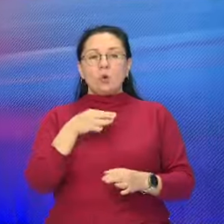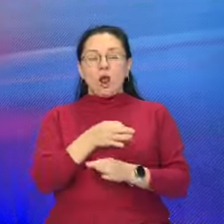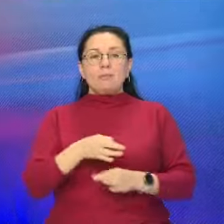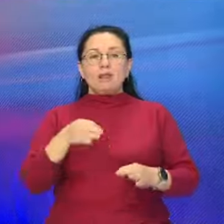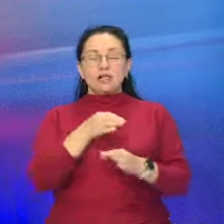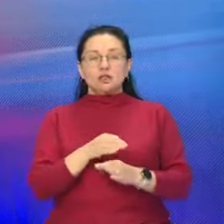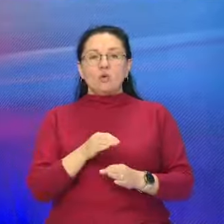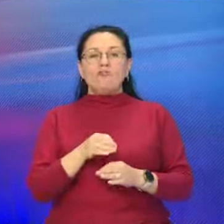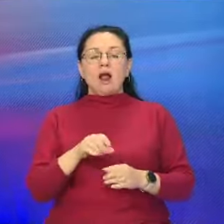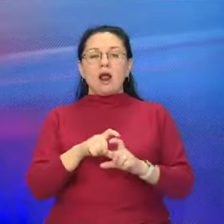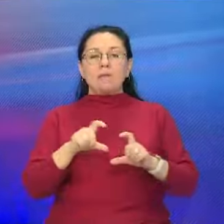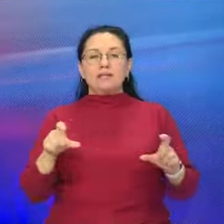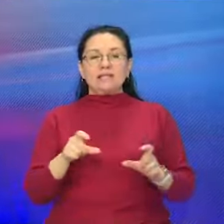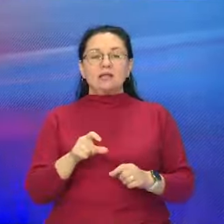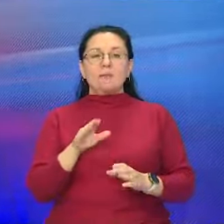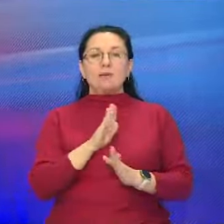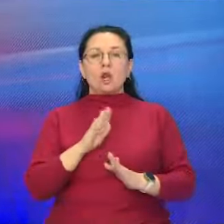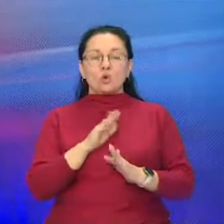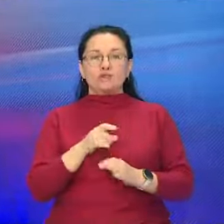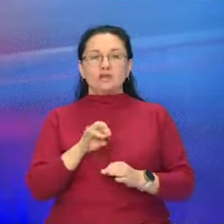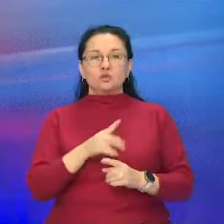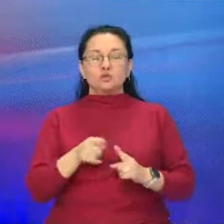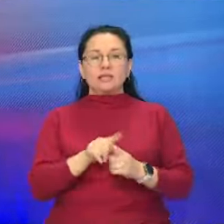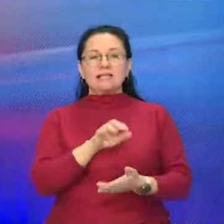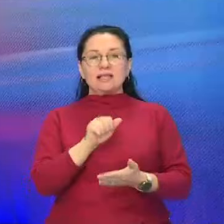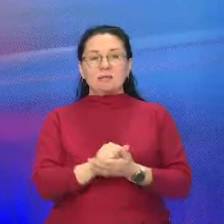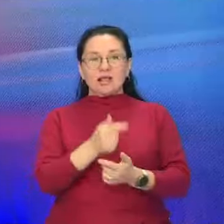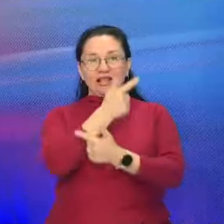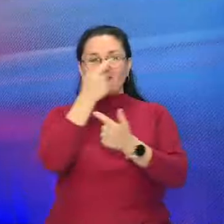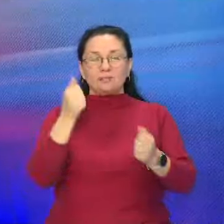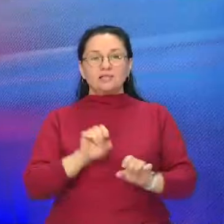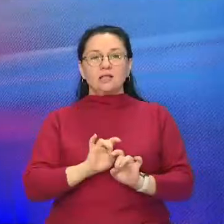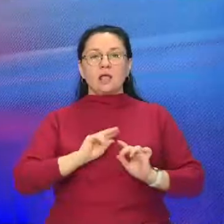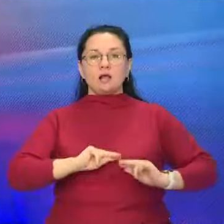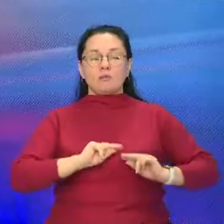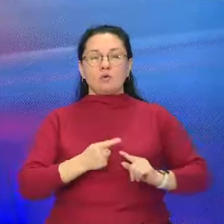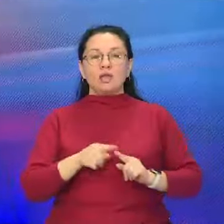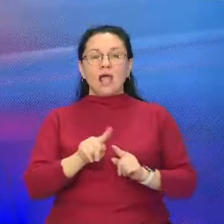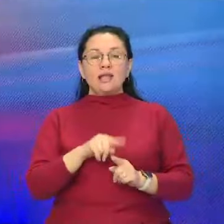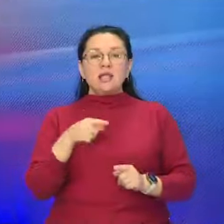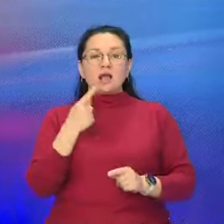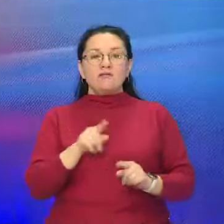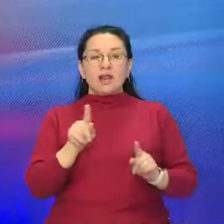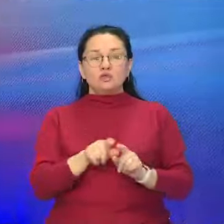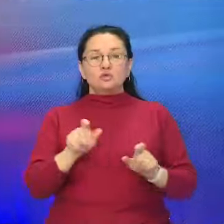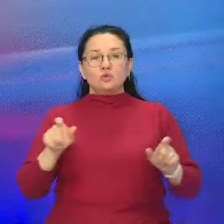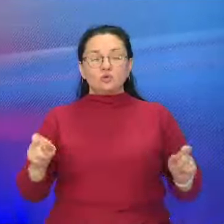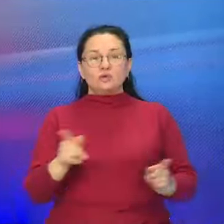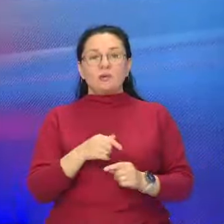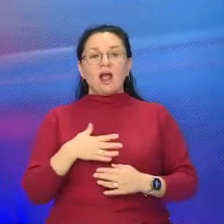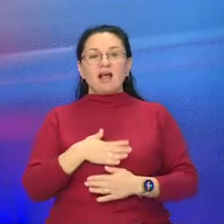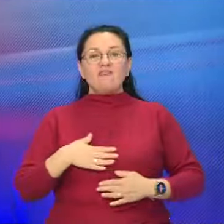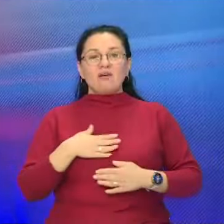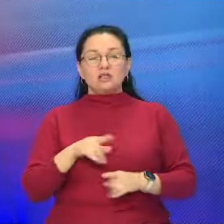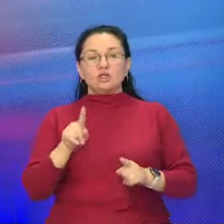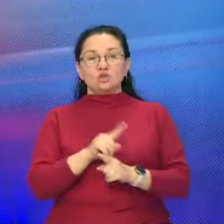комитета природных ресурсов и аховы навокольного осяроддя занимает информационная работа. Яны тлумачат насельниству, как важно, каб